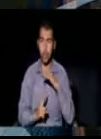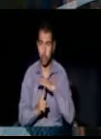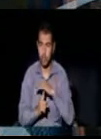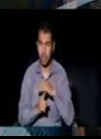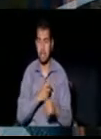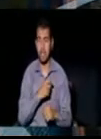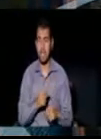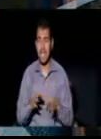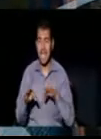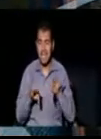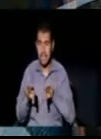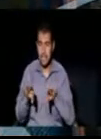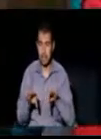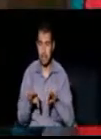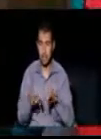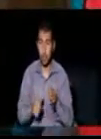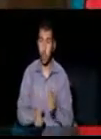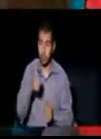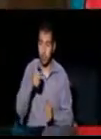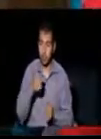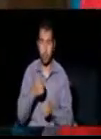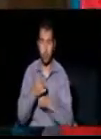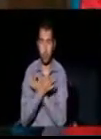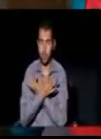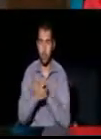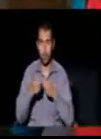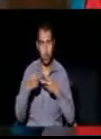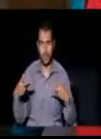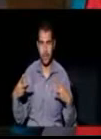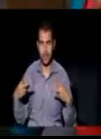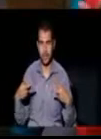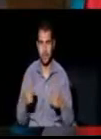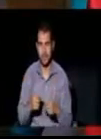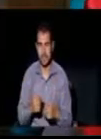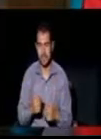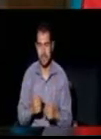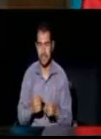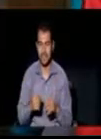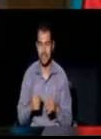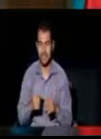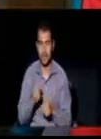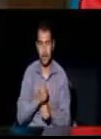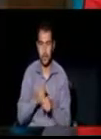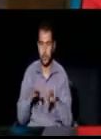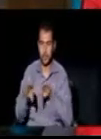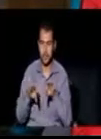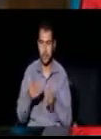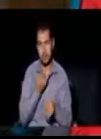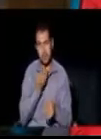هندسة ونجحوا وخلصوا، بس ما اشتغلوش مهندسين عشان طبعا ما فيش شغل في